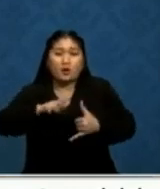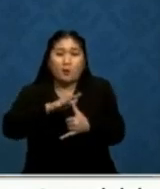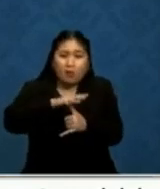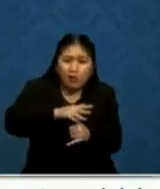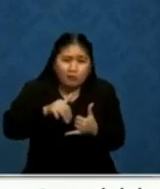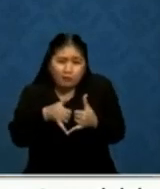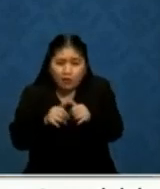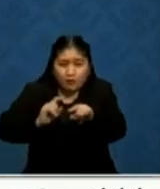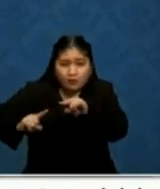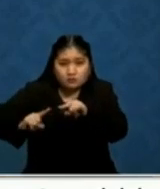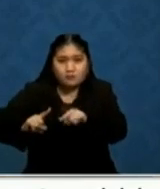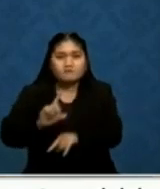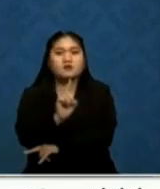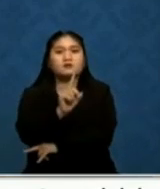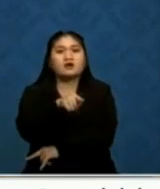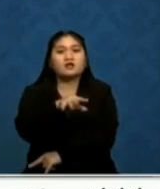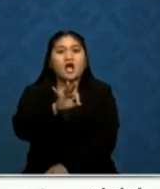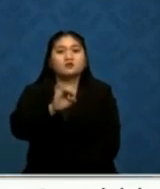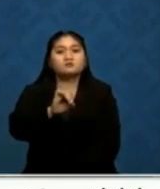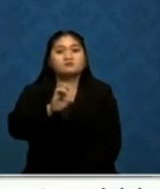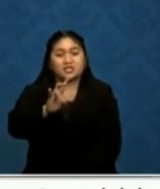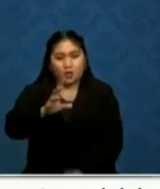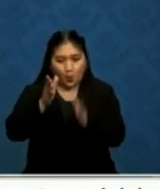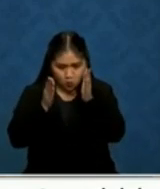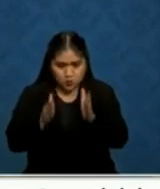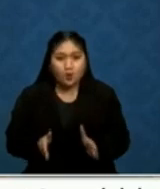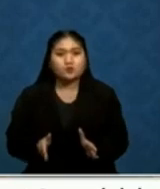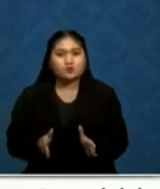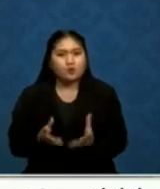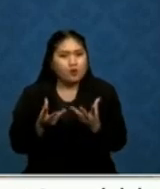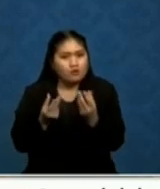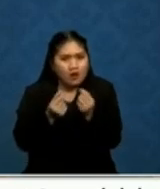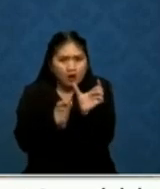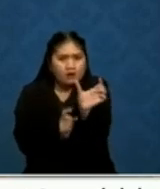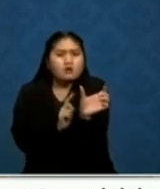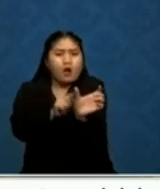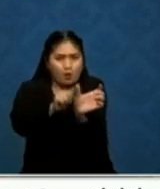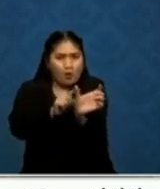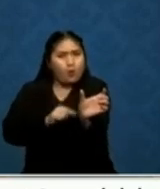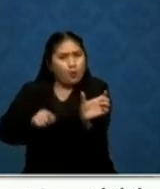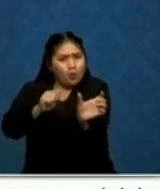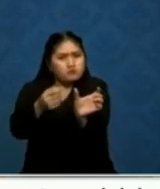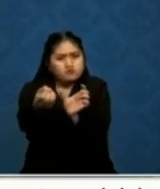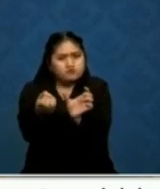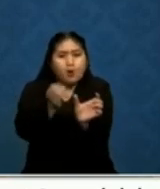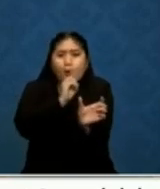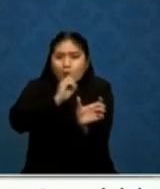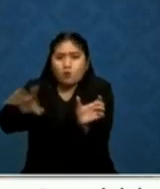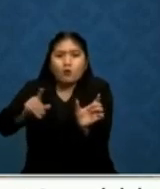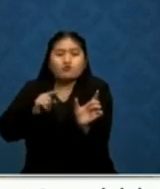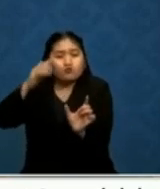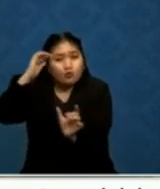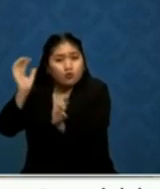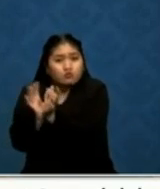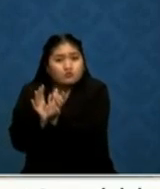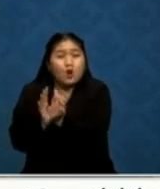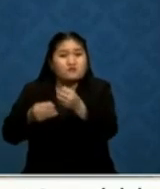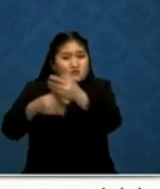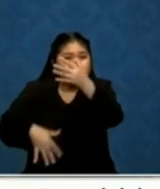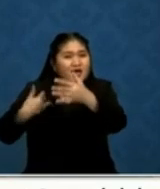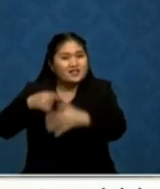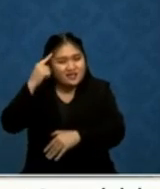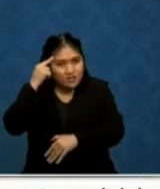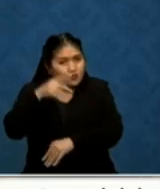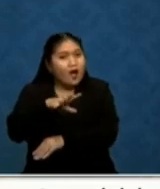พศทั้งสิ้น 1,097 คนตัวเลขดังกล่าวค่ะถือเป็นตัวเลขที่มีการแจ้งความเป็นคดีค่ะแต่คาดว่ามากกว่